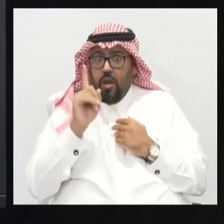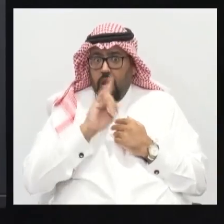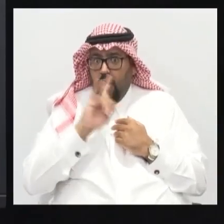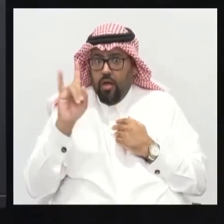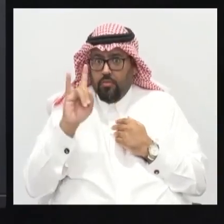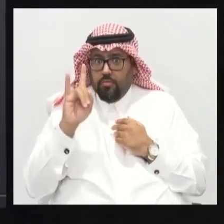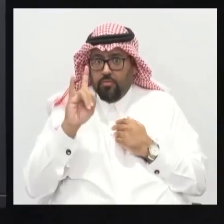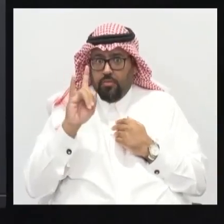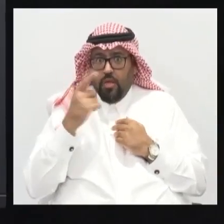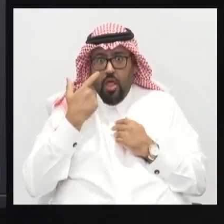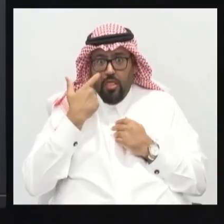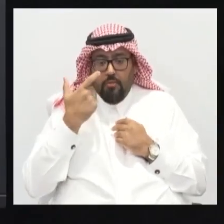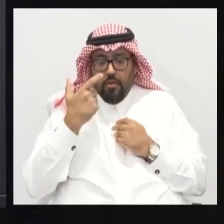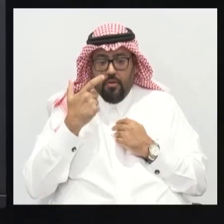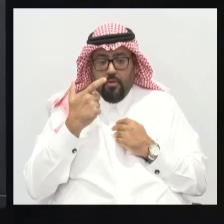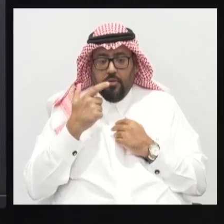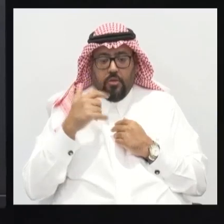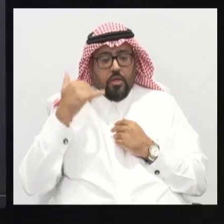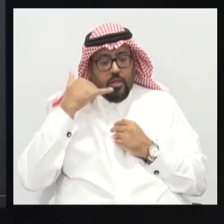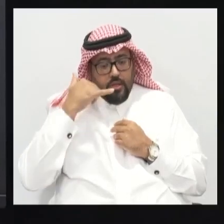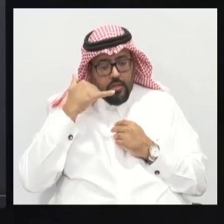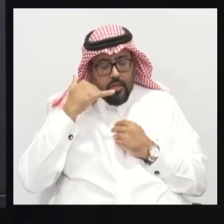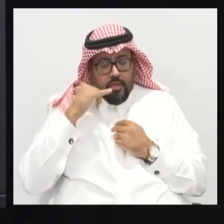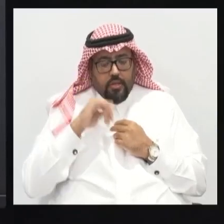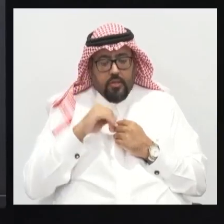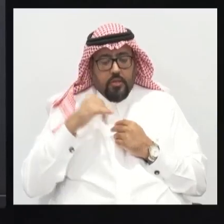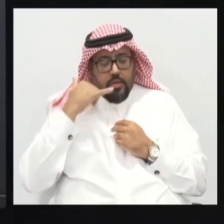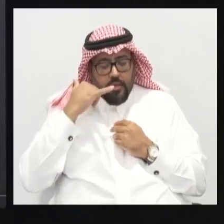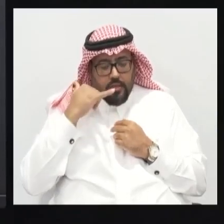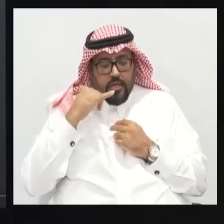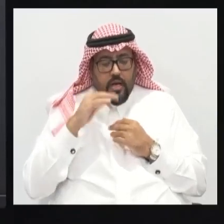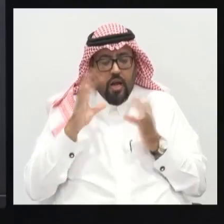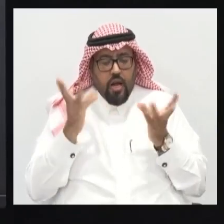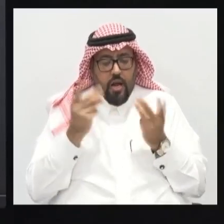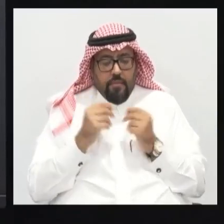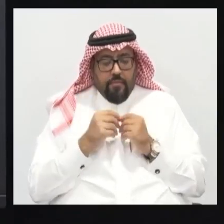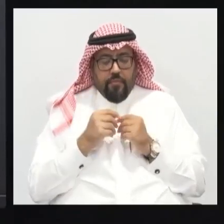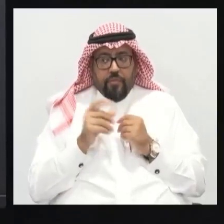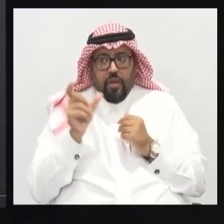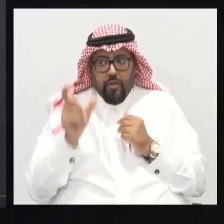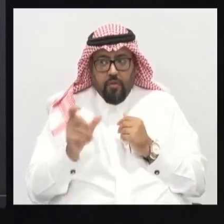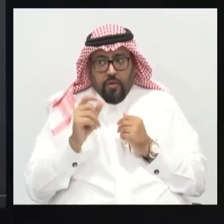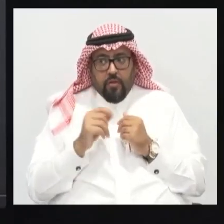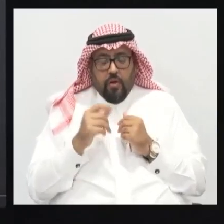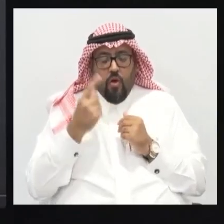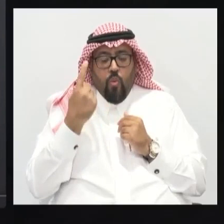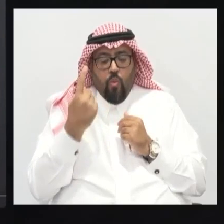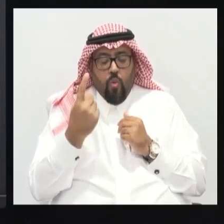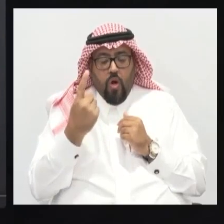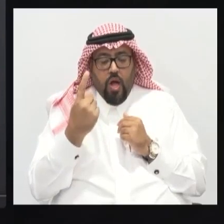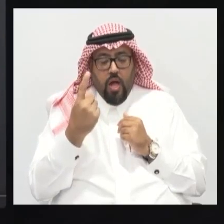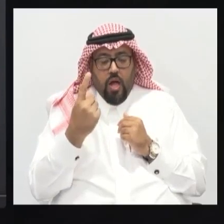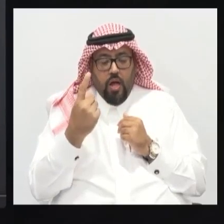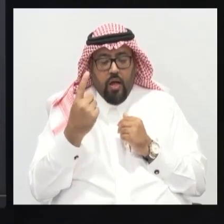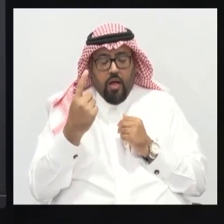لا ما الواجب عليك نعم احسنتم الاتصال على الرقم الموحد ما هو الرقم